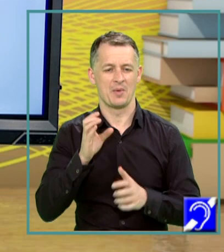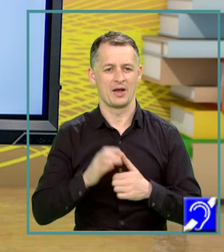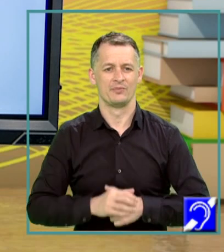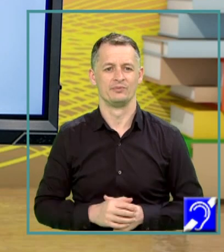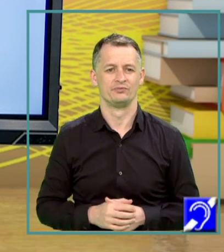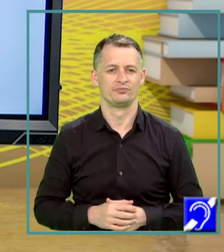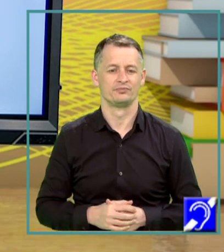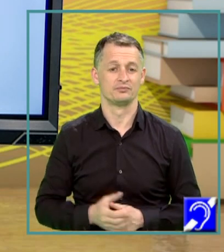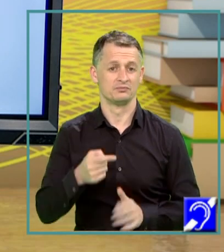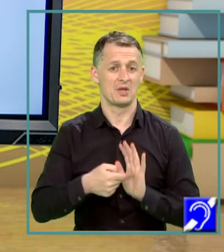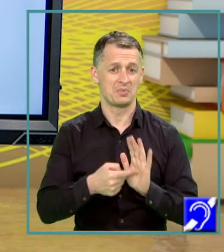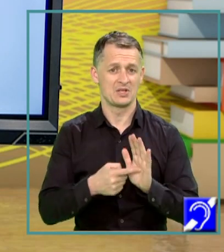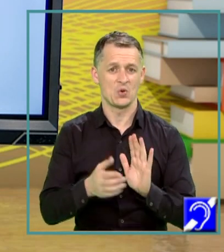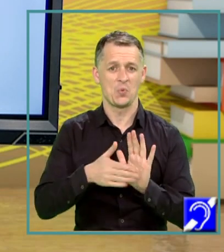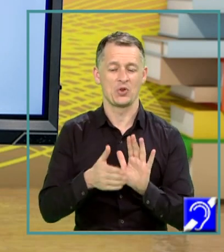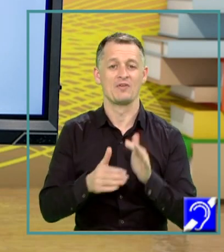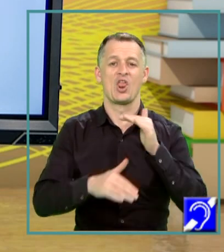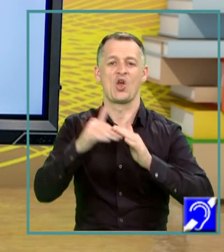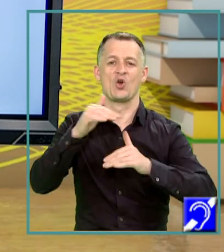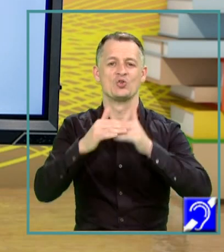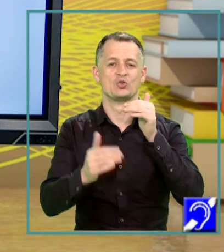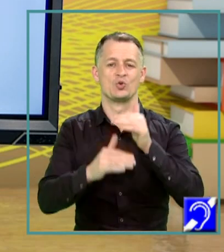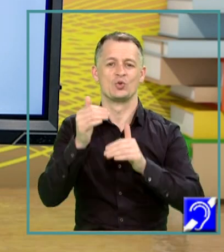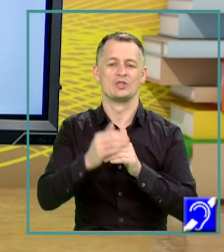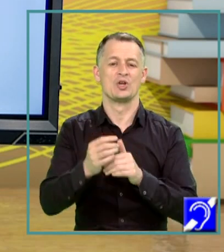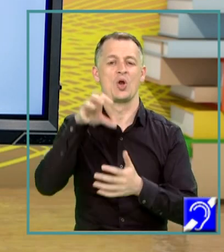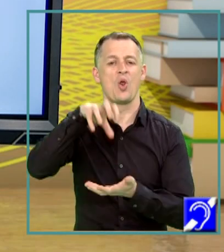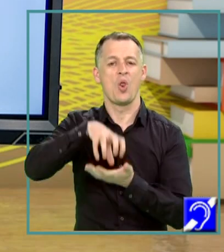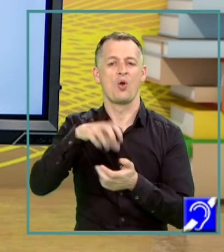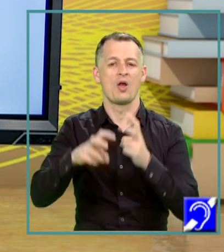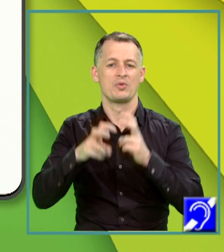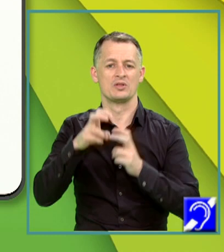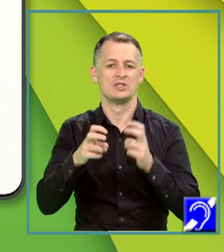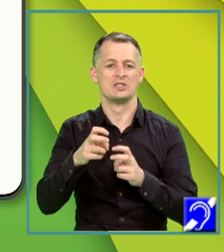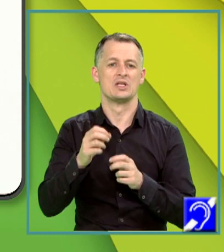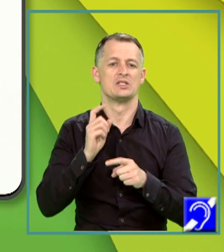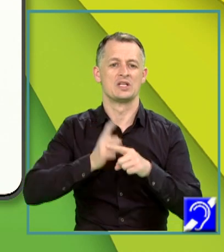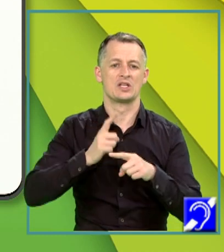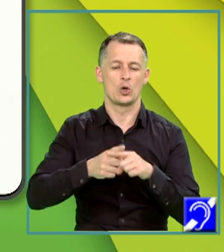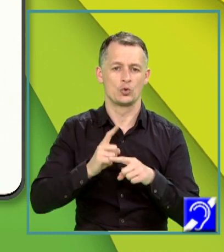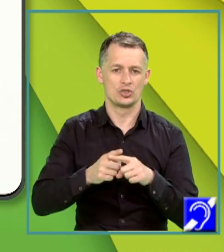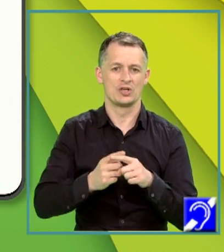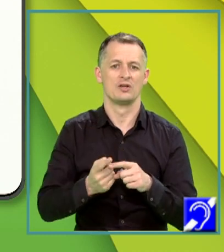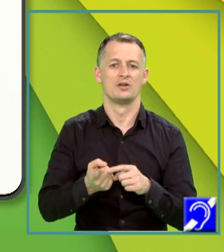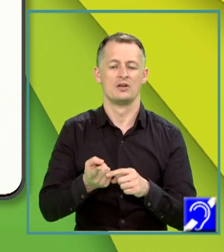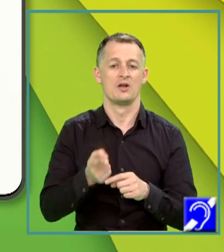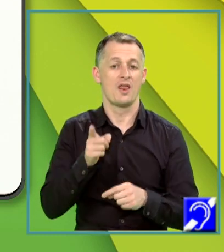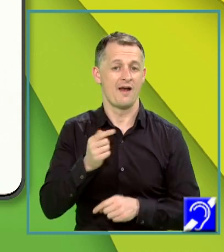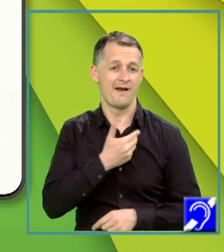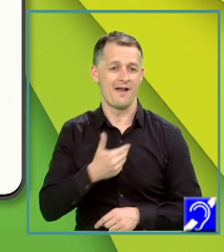anume prezentați un motiv al construirii unei combinații de ruj zic la Galați Galați nu este